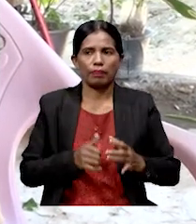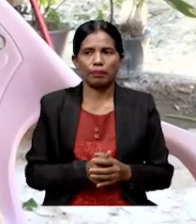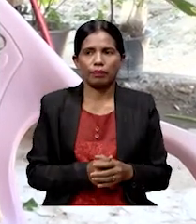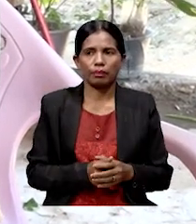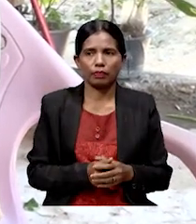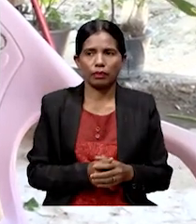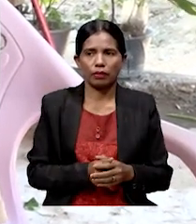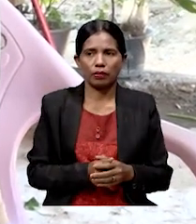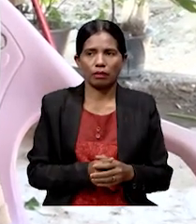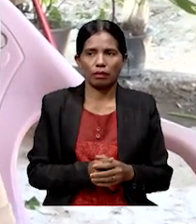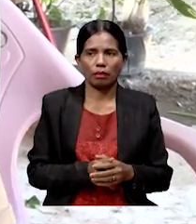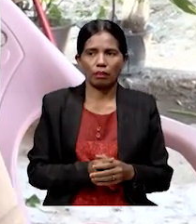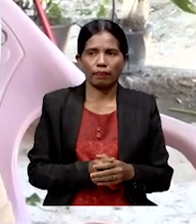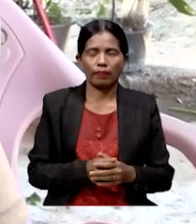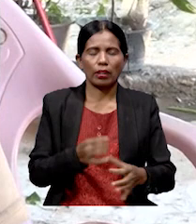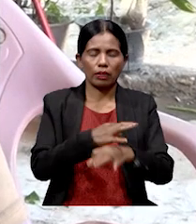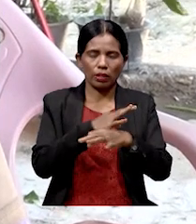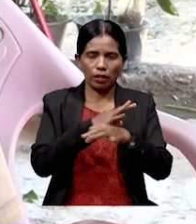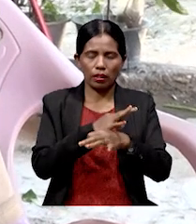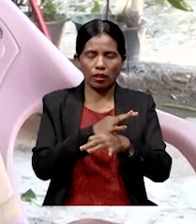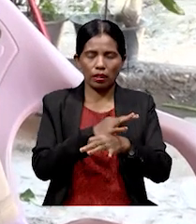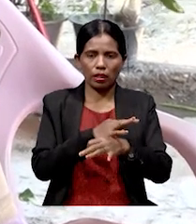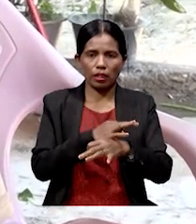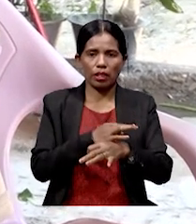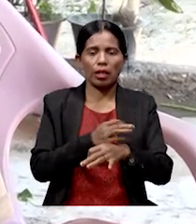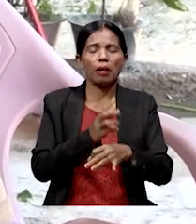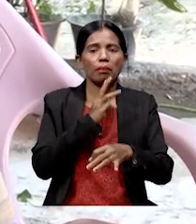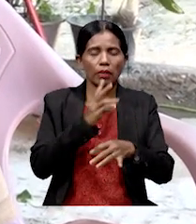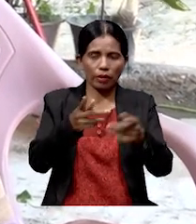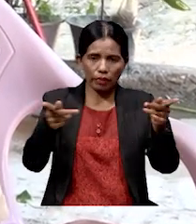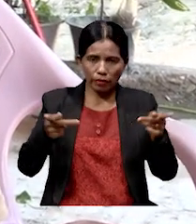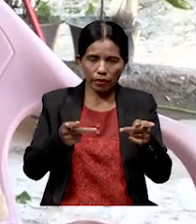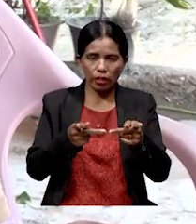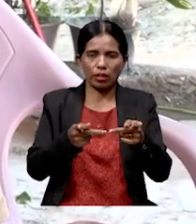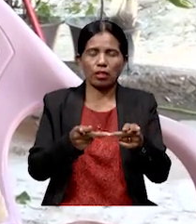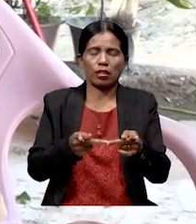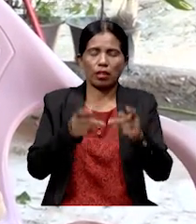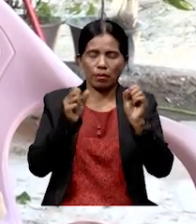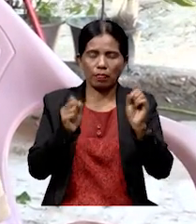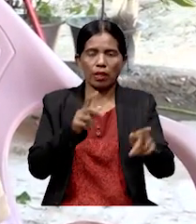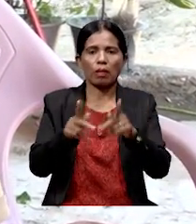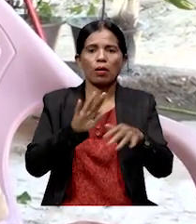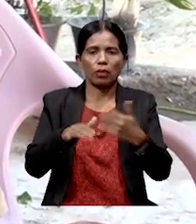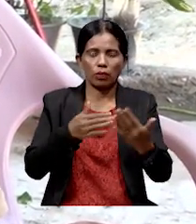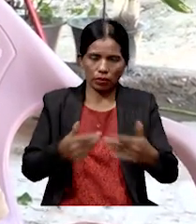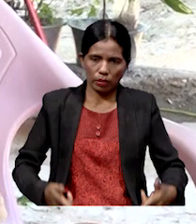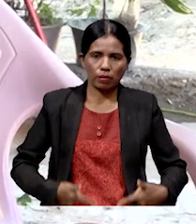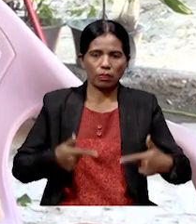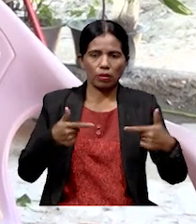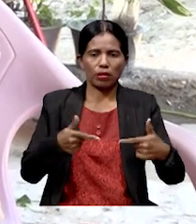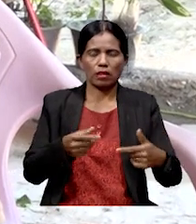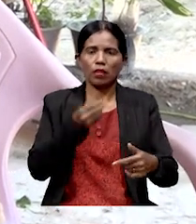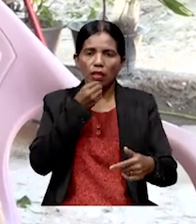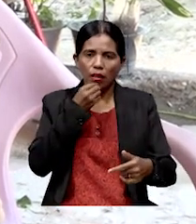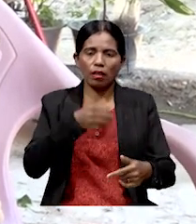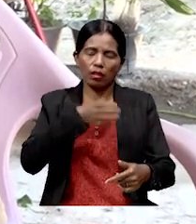atau hadian tangge per bapo ni moris po ni han ni him la ber falta husu liwa governo